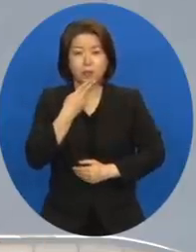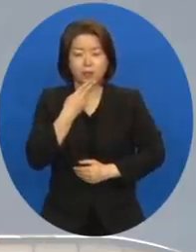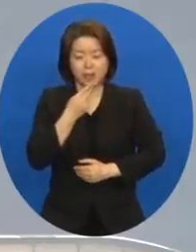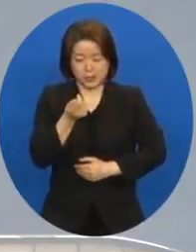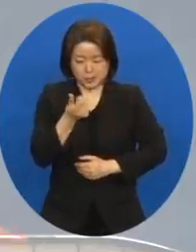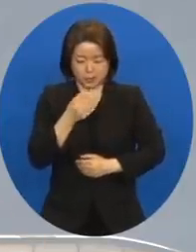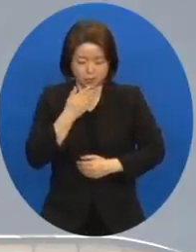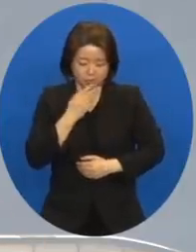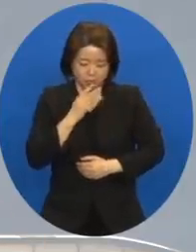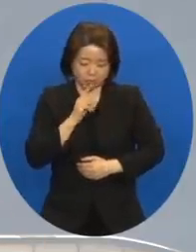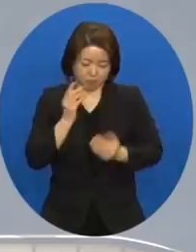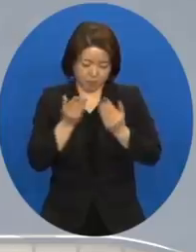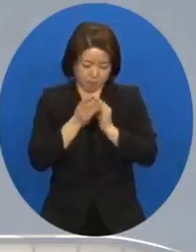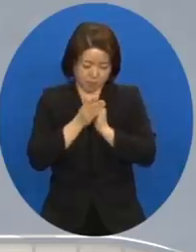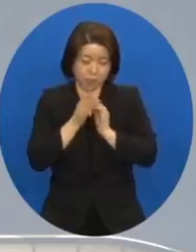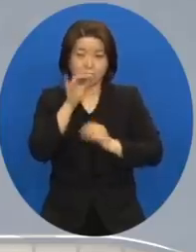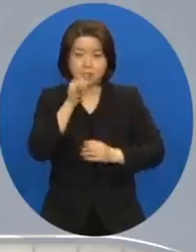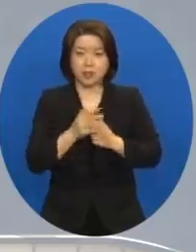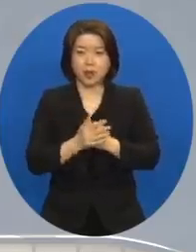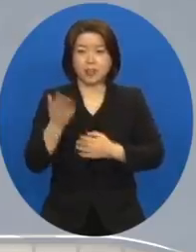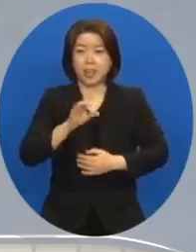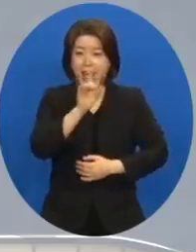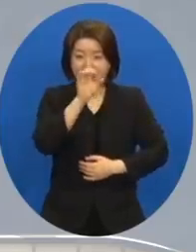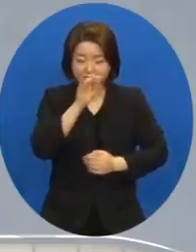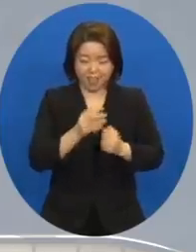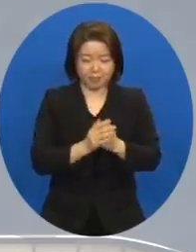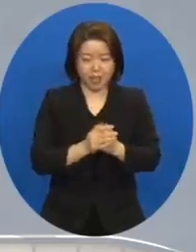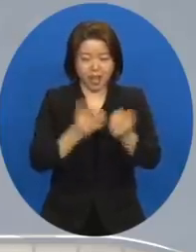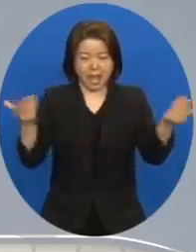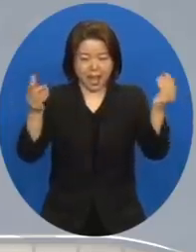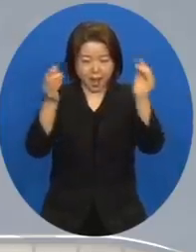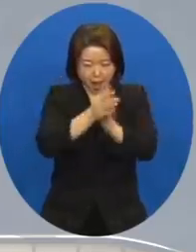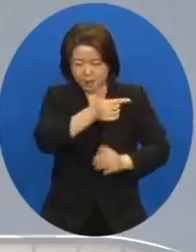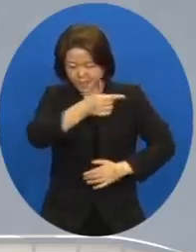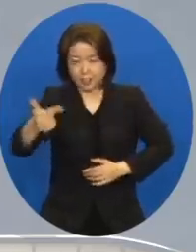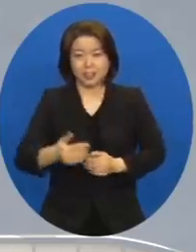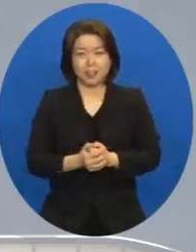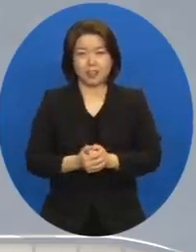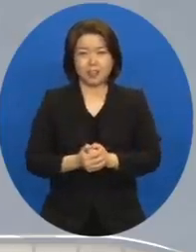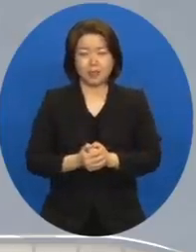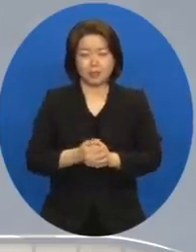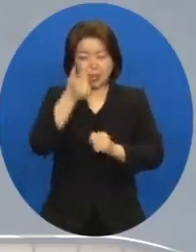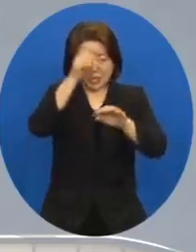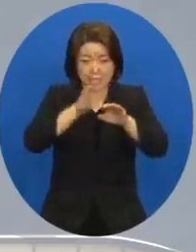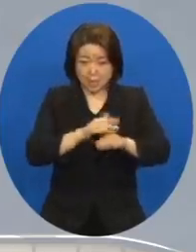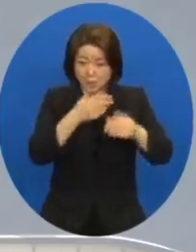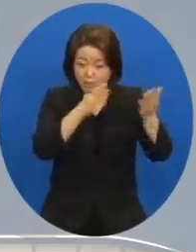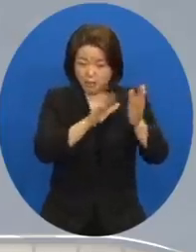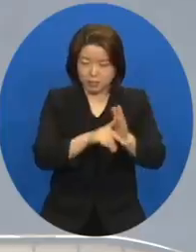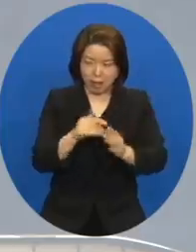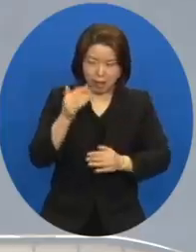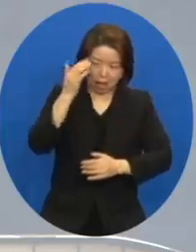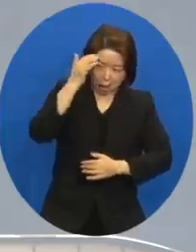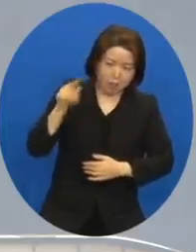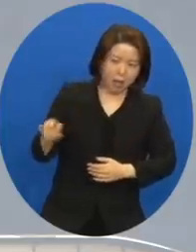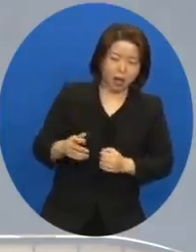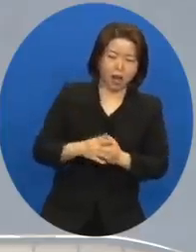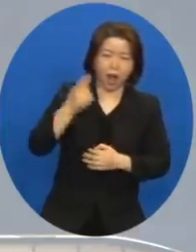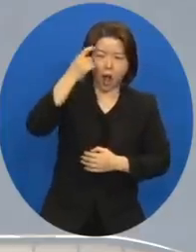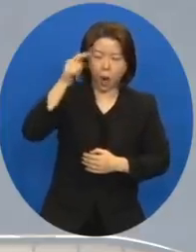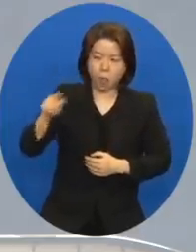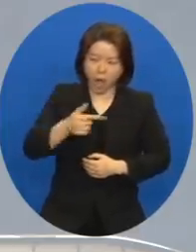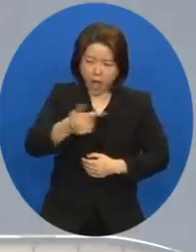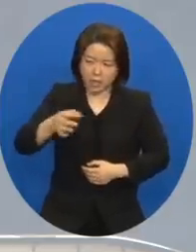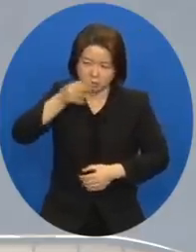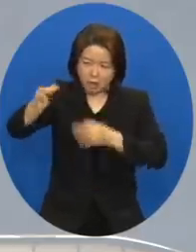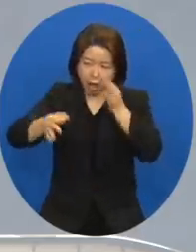근데 그분은 어져 크기 암에 를 샀어요 그래서 예배드릴 때마다 거슬러 요 왜 이렇게 큰 소리로 아멘